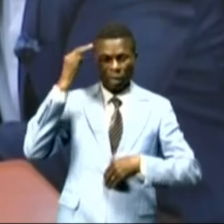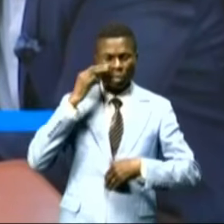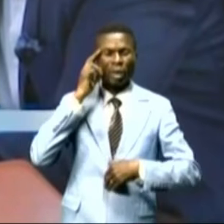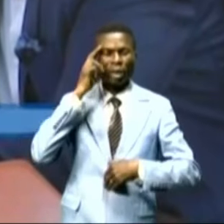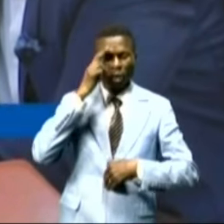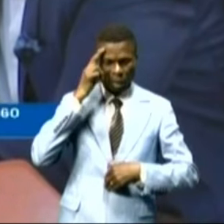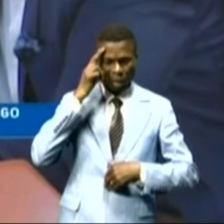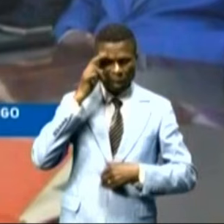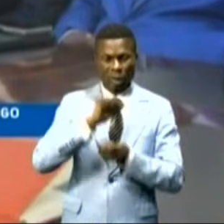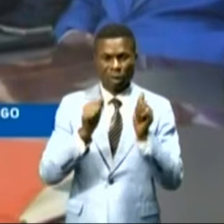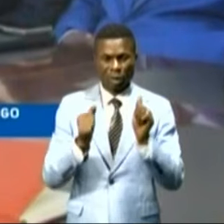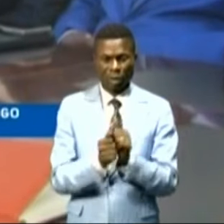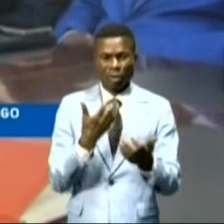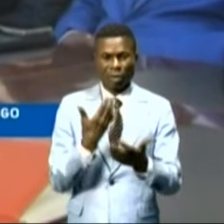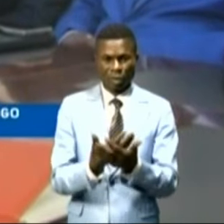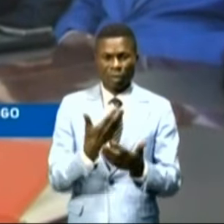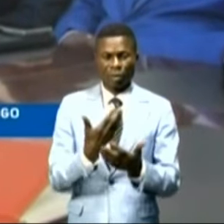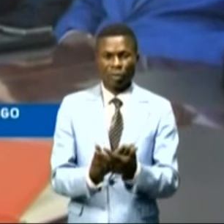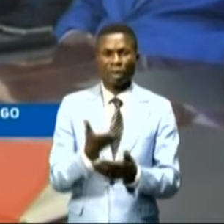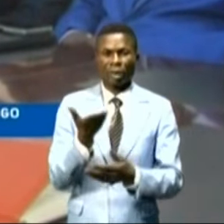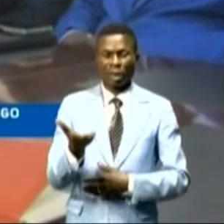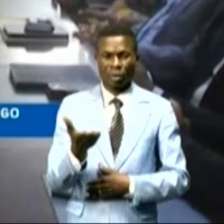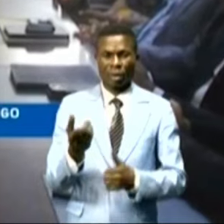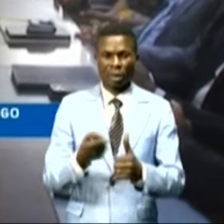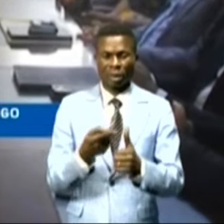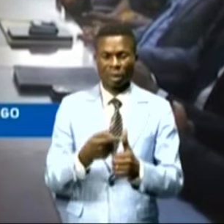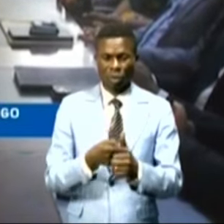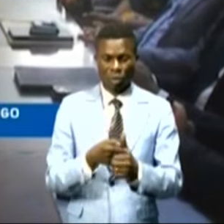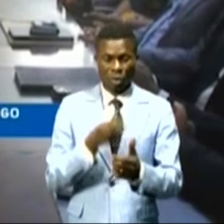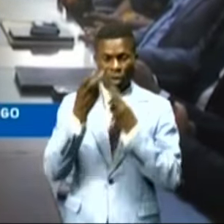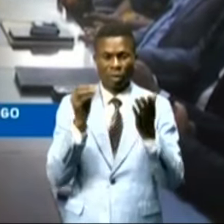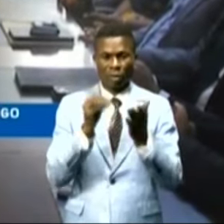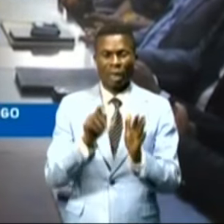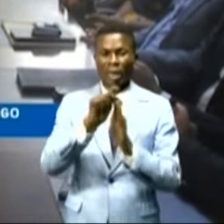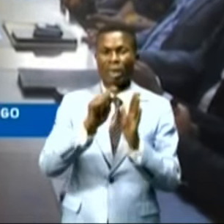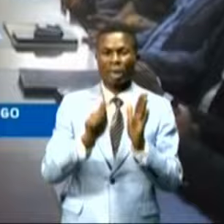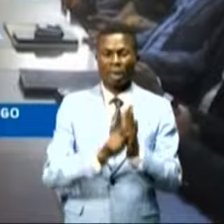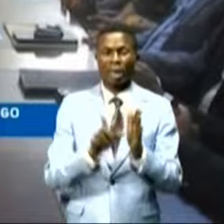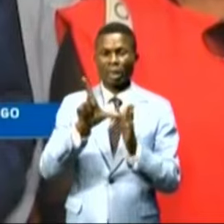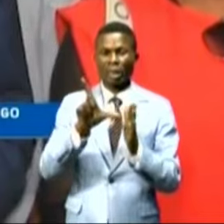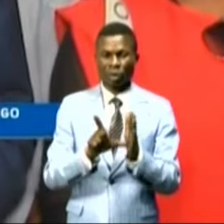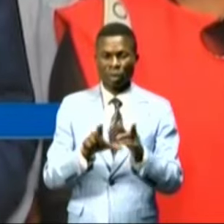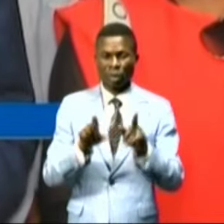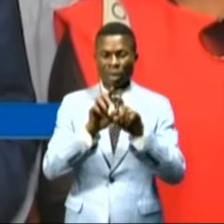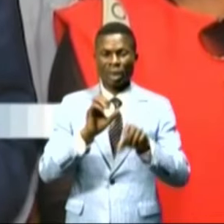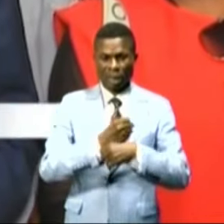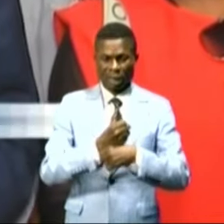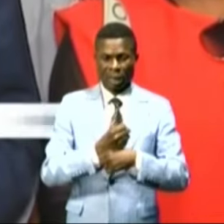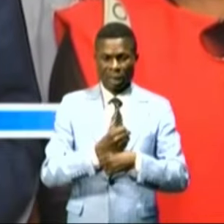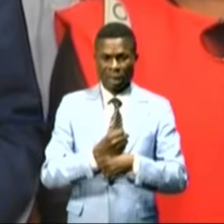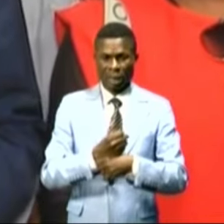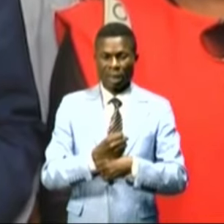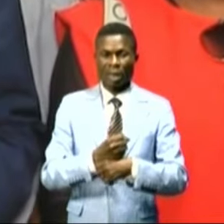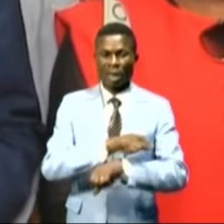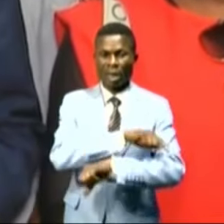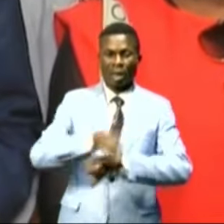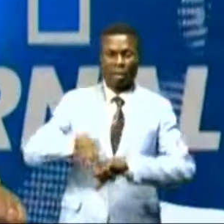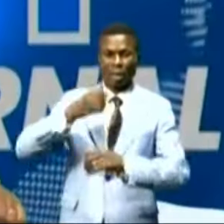déjà sur les urgences, notamment la révisitation des textes de loi et la création d'un parquet